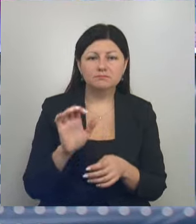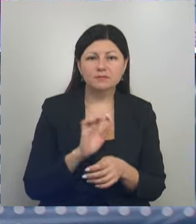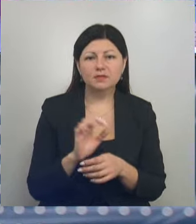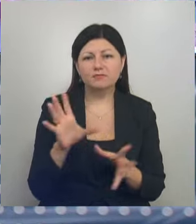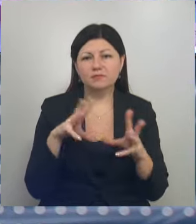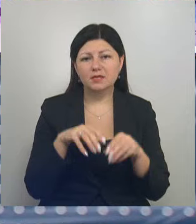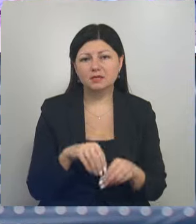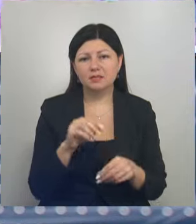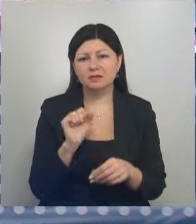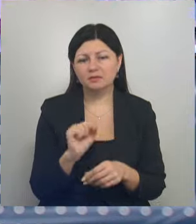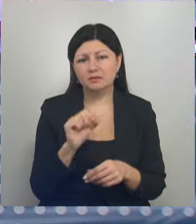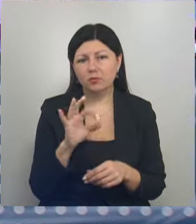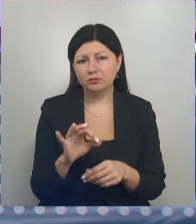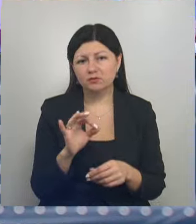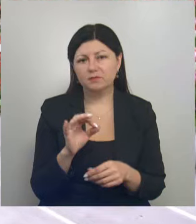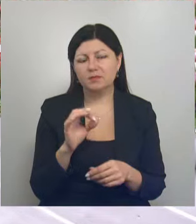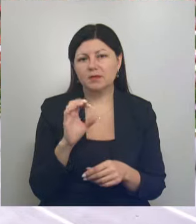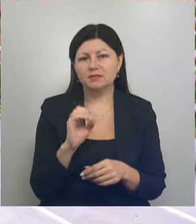акционерным обществом «Северсталь Менеджмент».